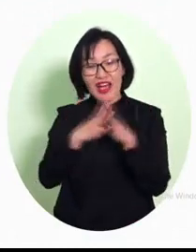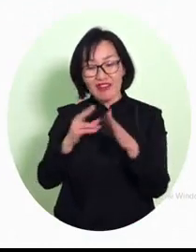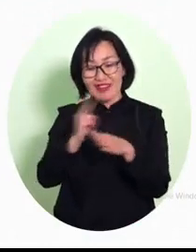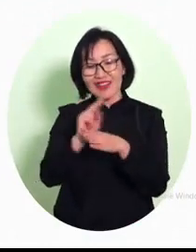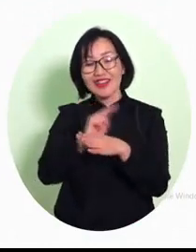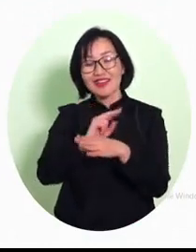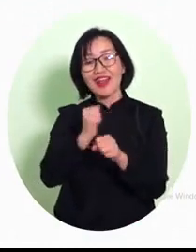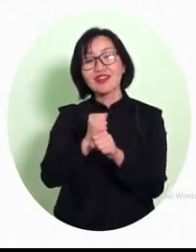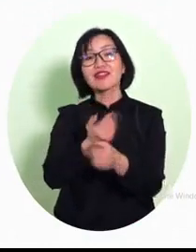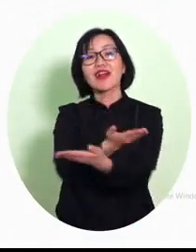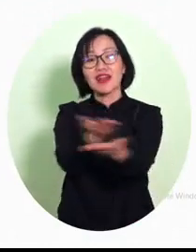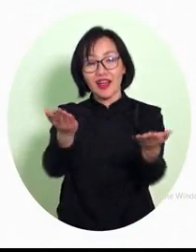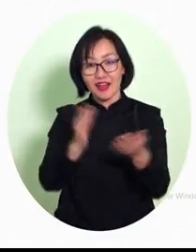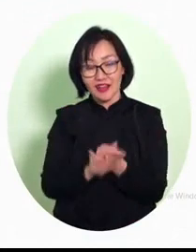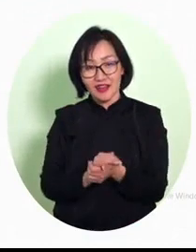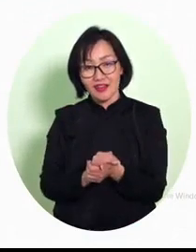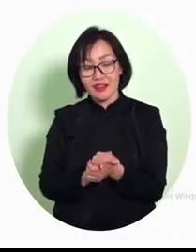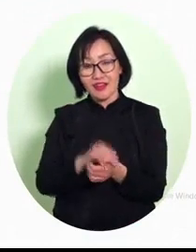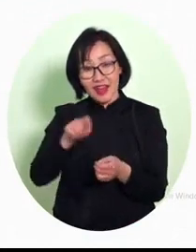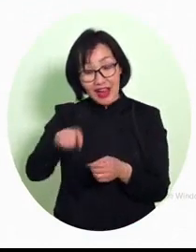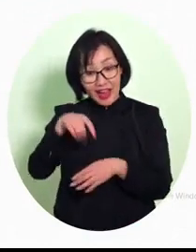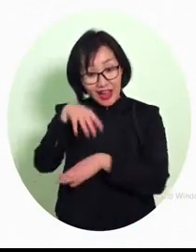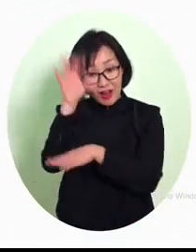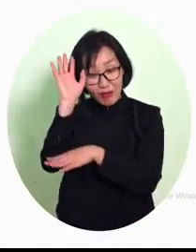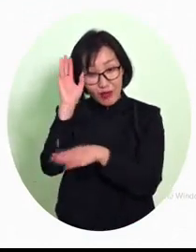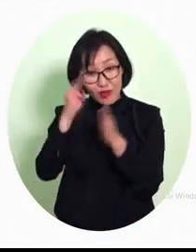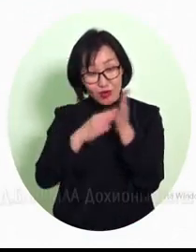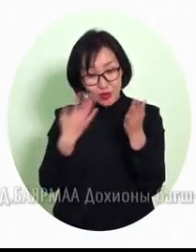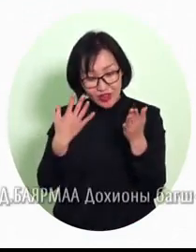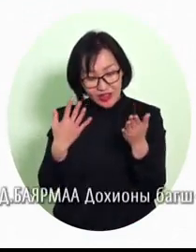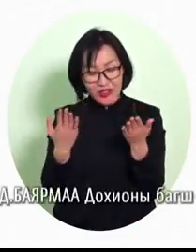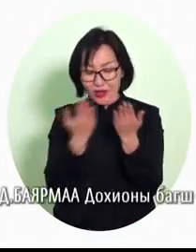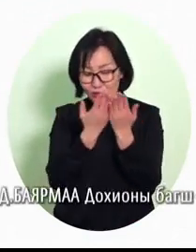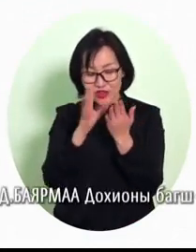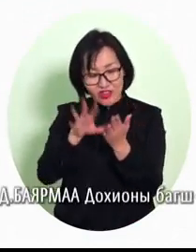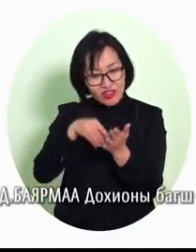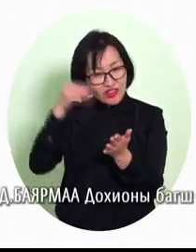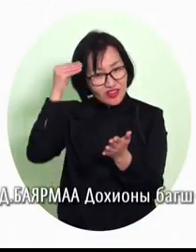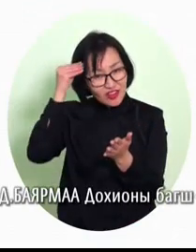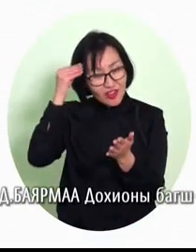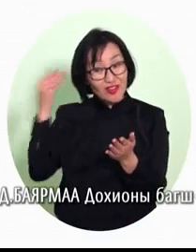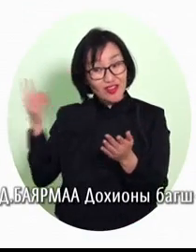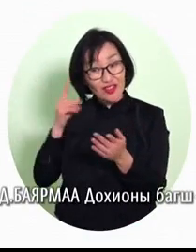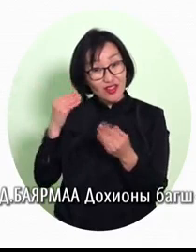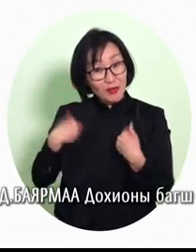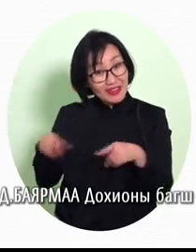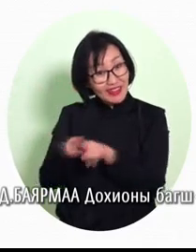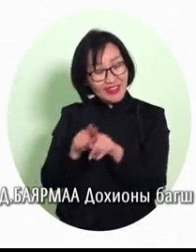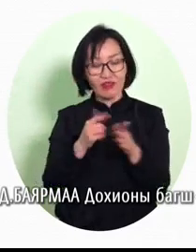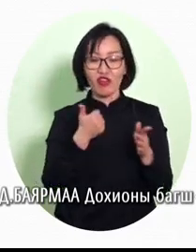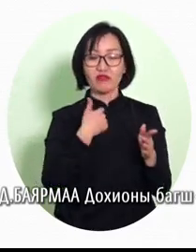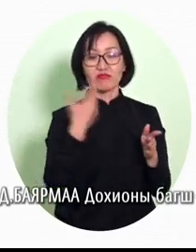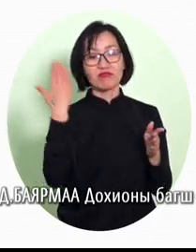дасгал даалгарыг ажилцгаагаараа хөгтөдөө. Мөн энэ хавар шүлгээ чэжлээд зочин багшгээ